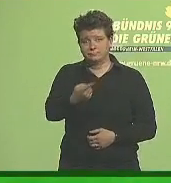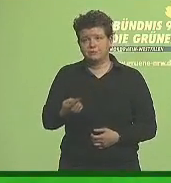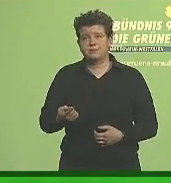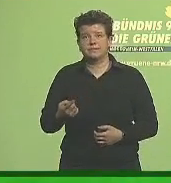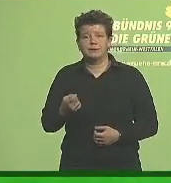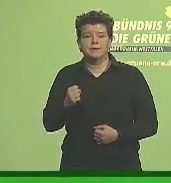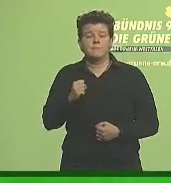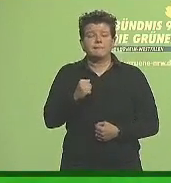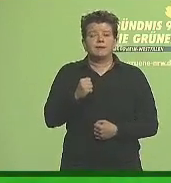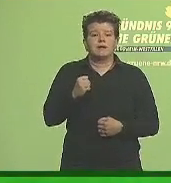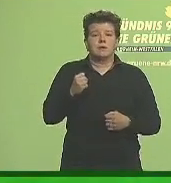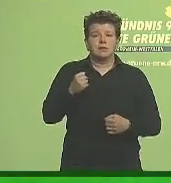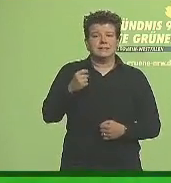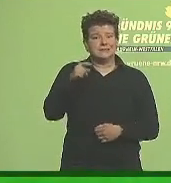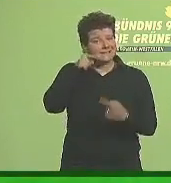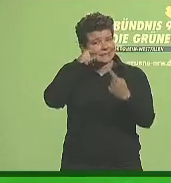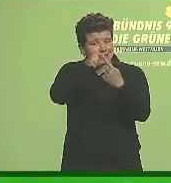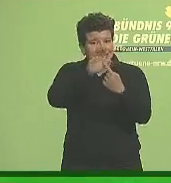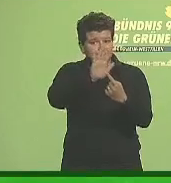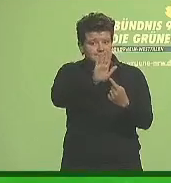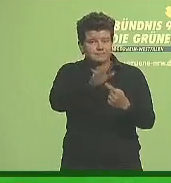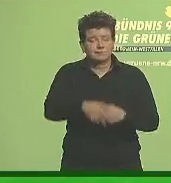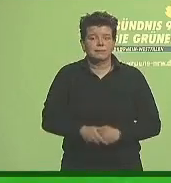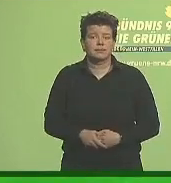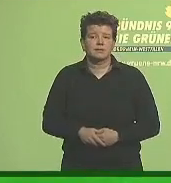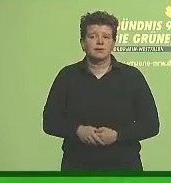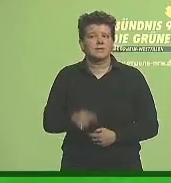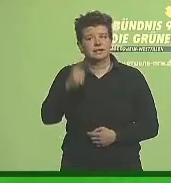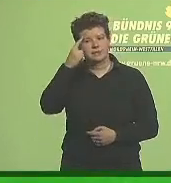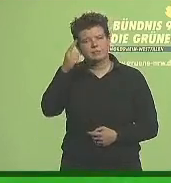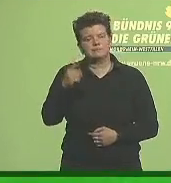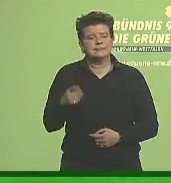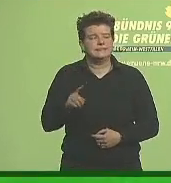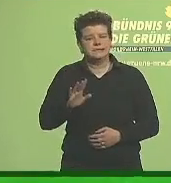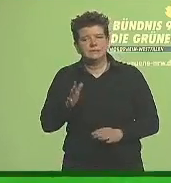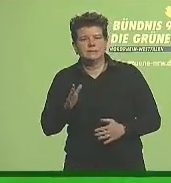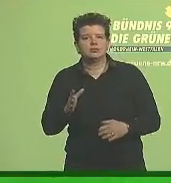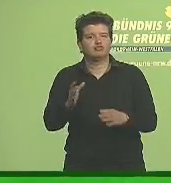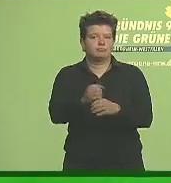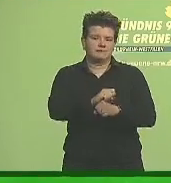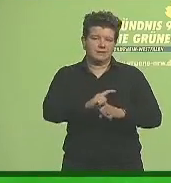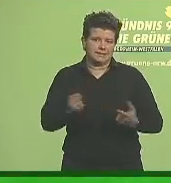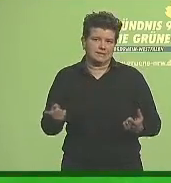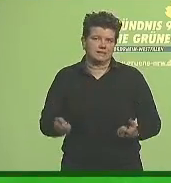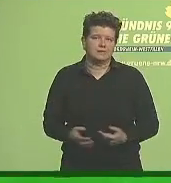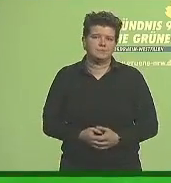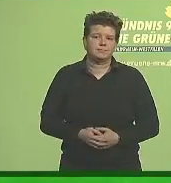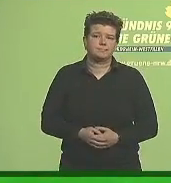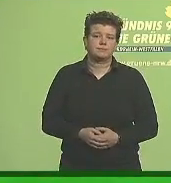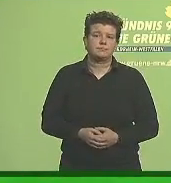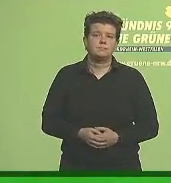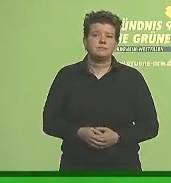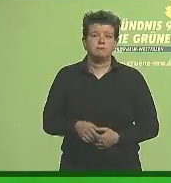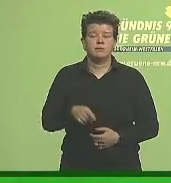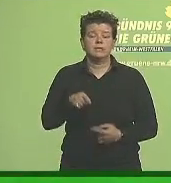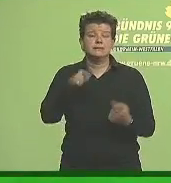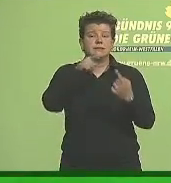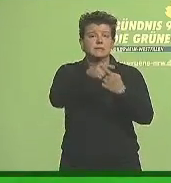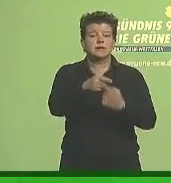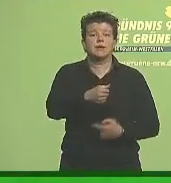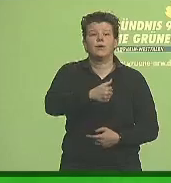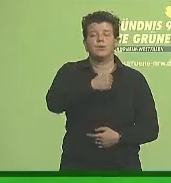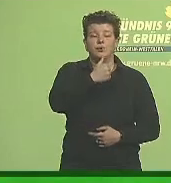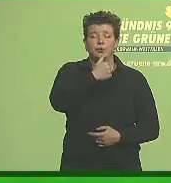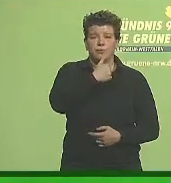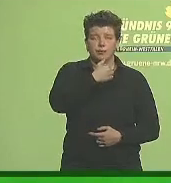Leute, lasst uns 2017 nochmal darüber entscheiden, das, was die grüne Jugend will, nicht heute einfach nur ablehnen, sondern